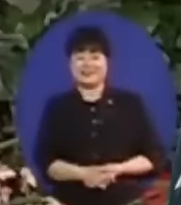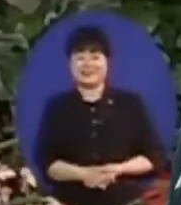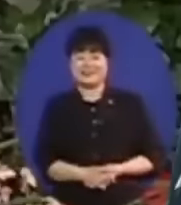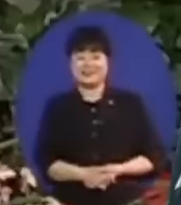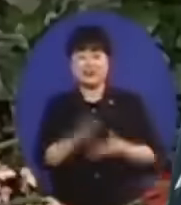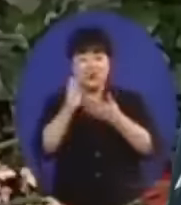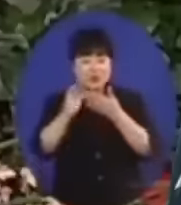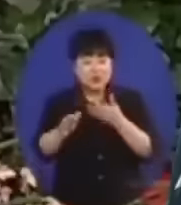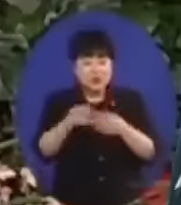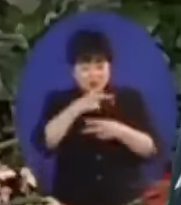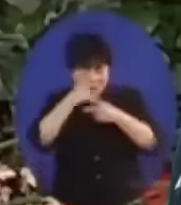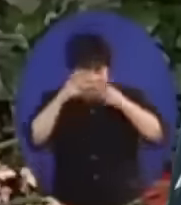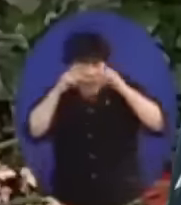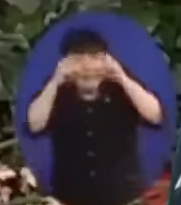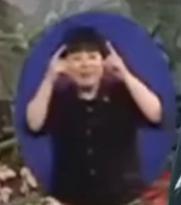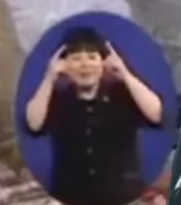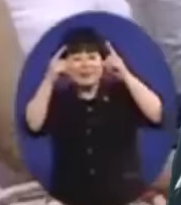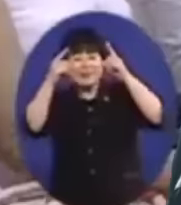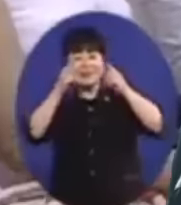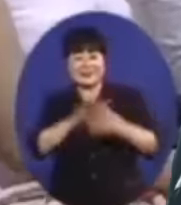그러나 난 잠에서 깨어났어요.